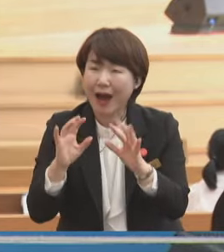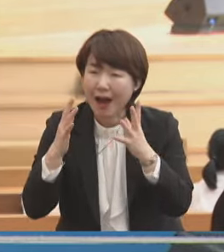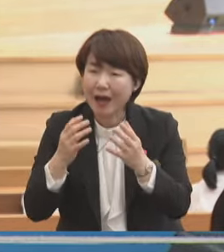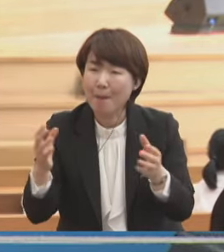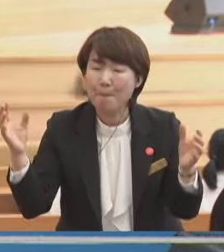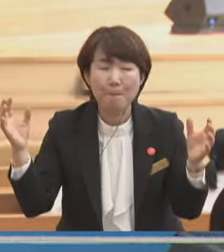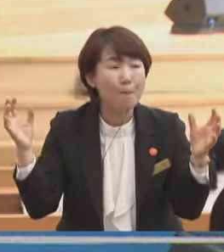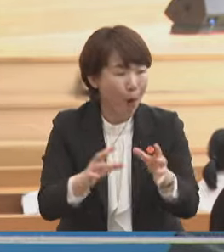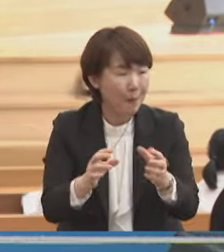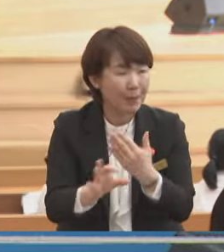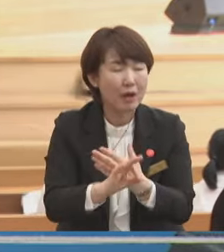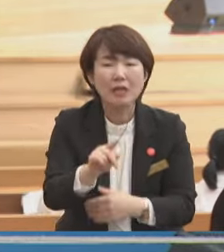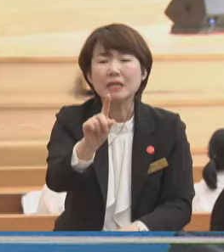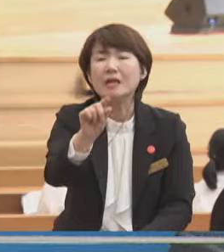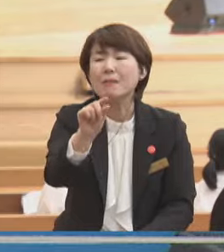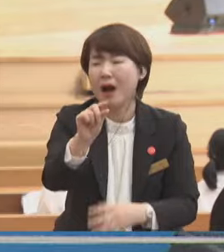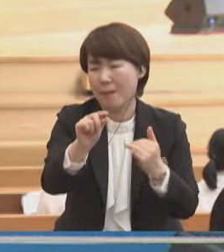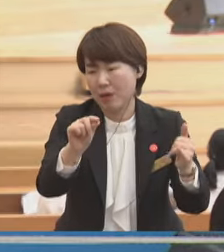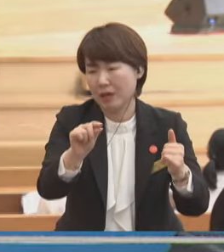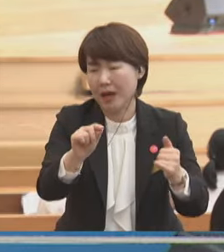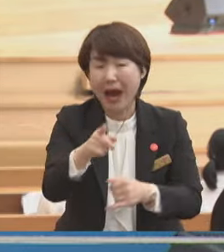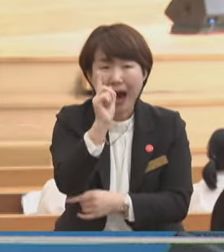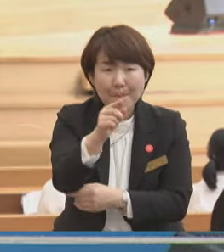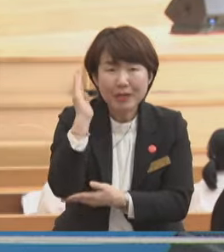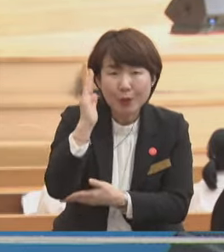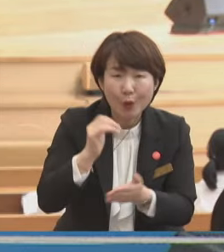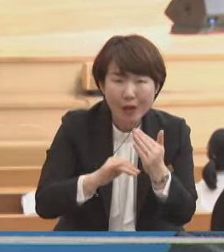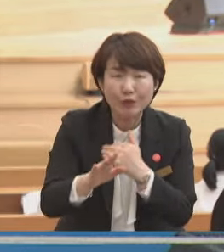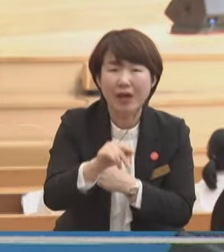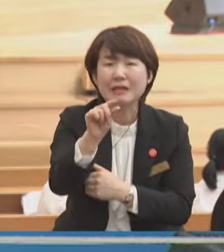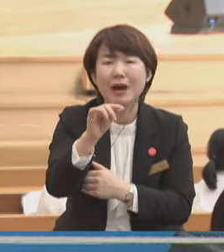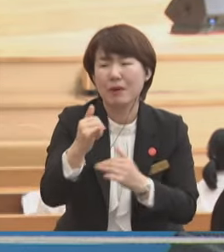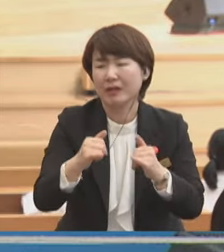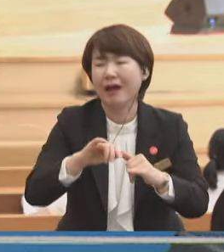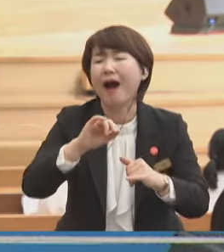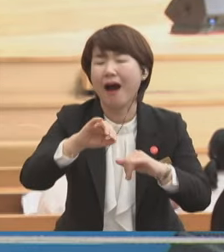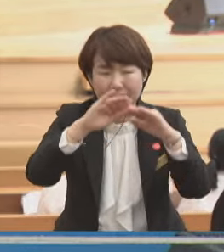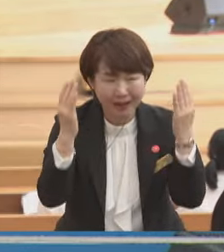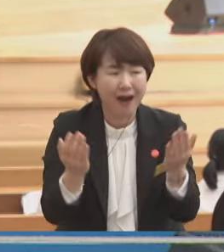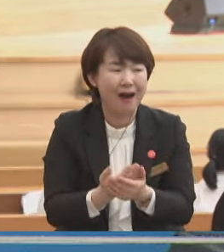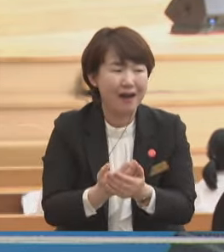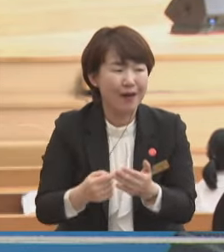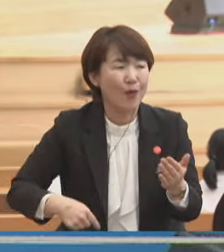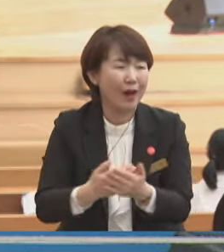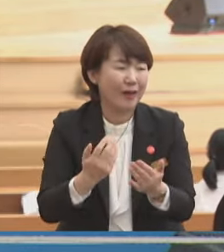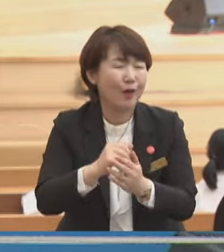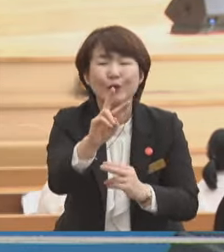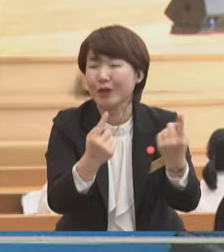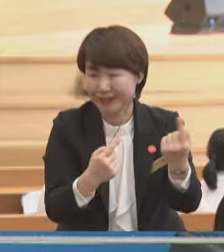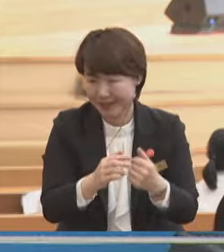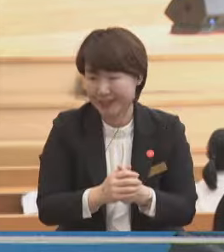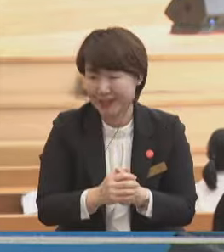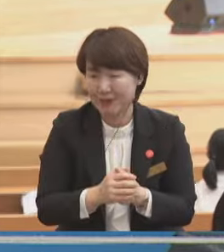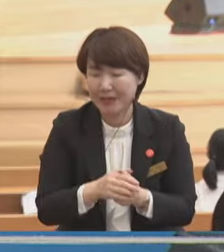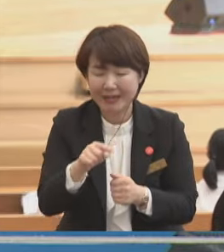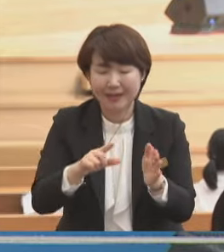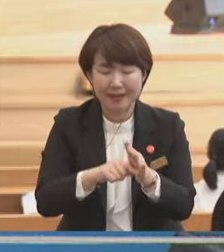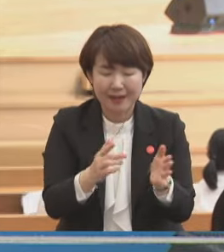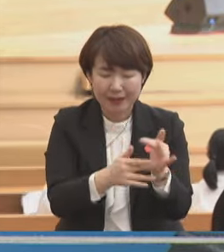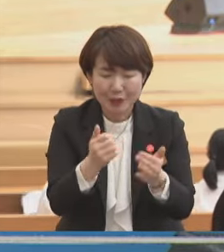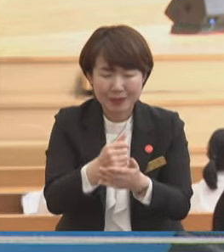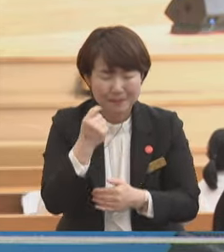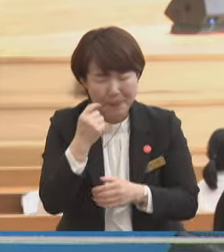포면 1만 명이 주께로 돌아왔을 거예요 예수님 이땅에 계시는 동안 인기가 최고로 올라가실 때